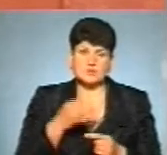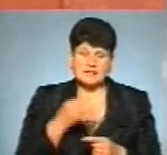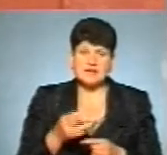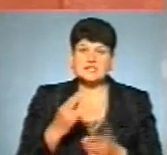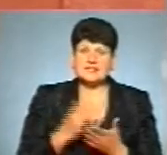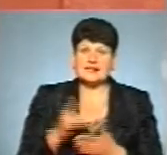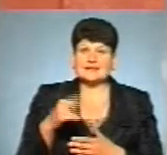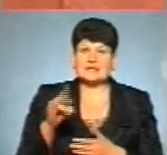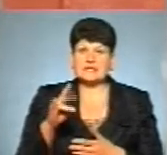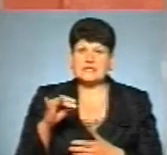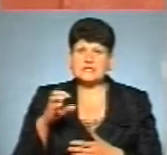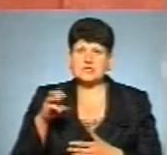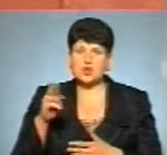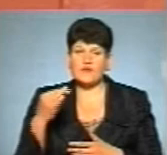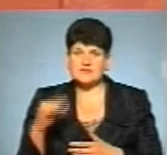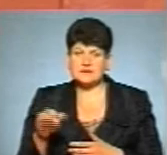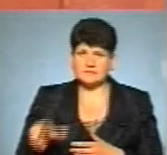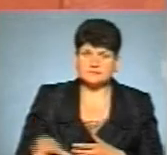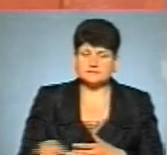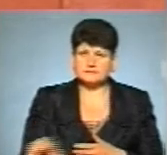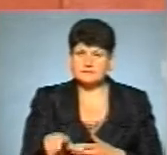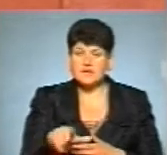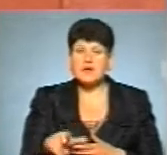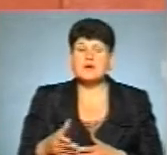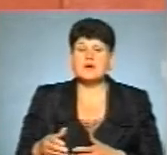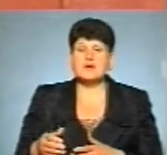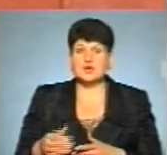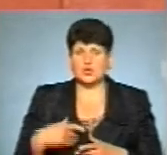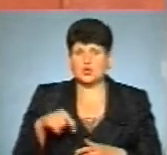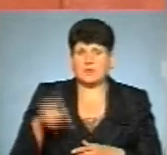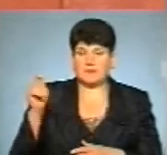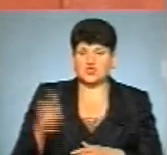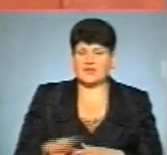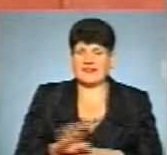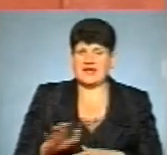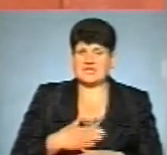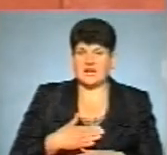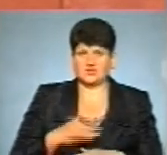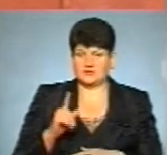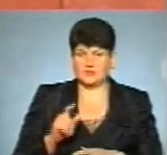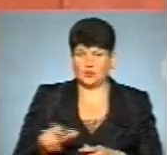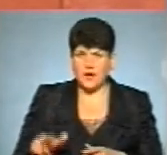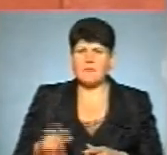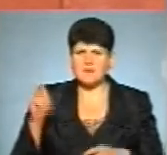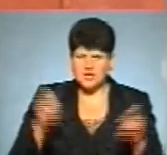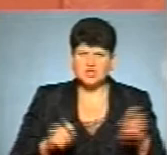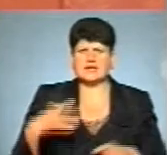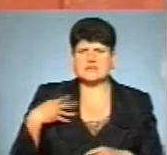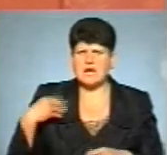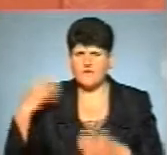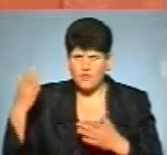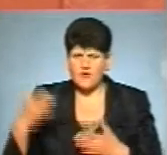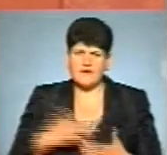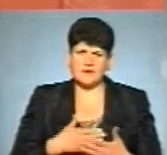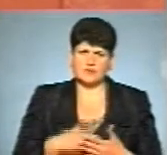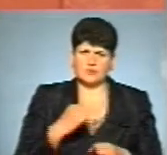велика протяжність. Сюди для того, щоб відпочити, приїжджають не тільки наші, скажімо, сплавщики, а приїжджають сплавщики зі Львова, активно